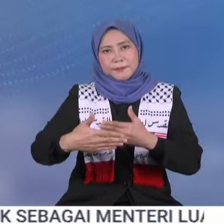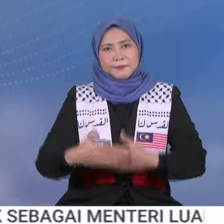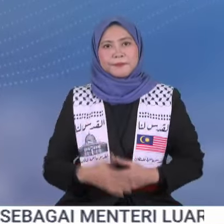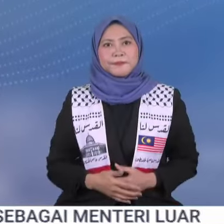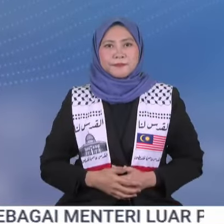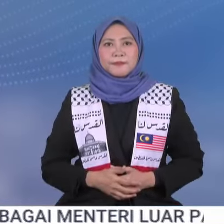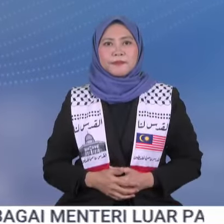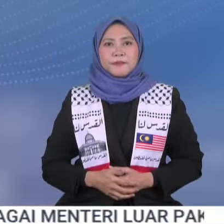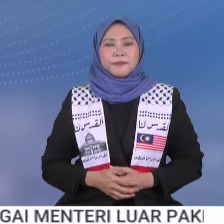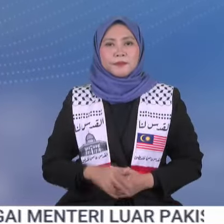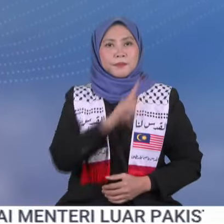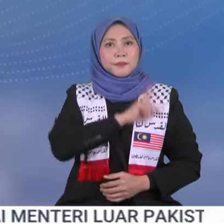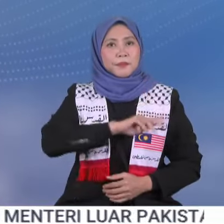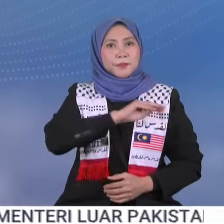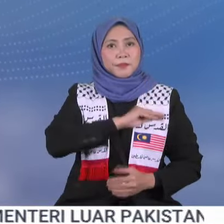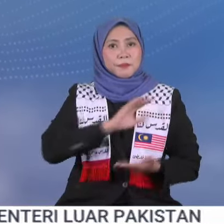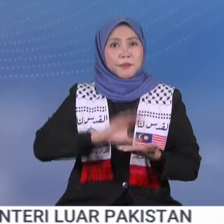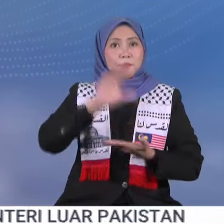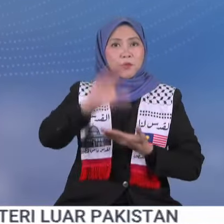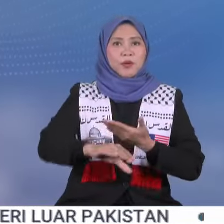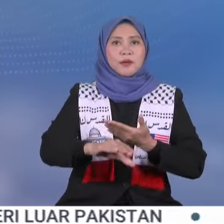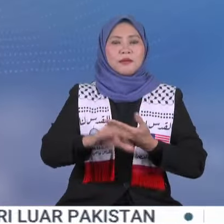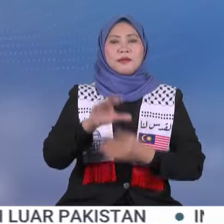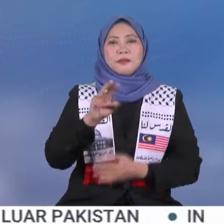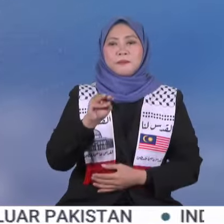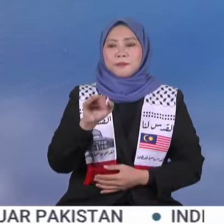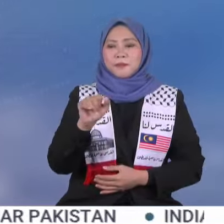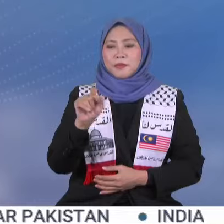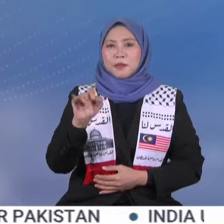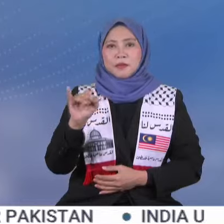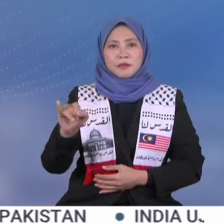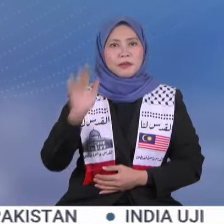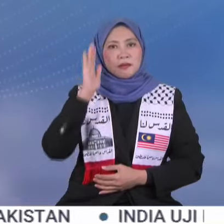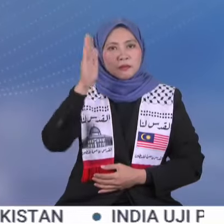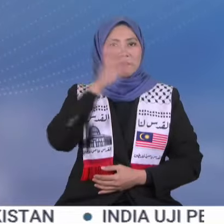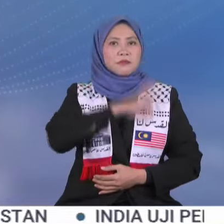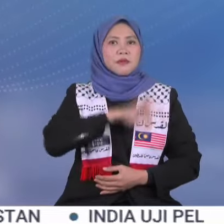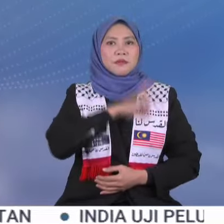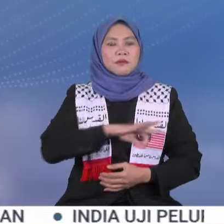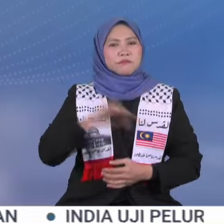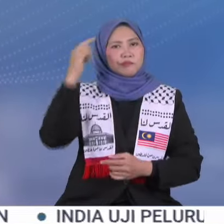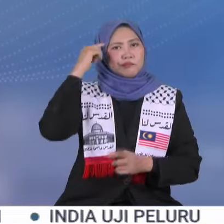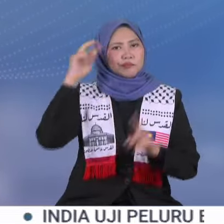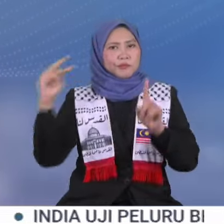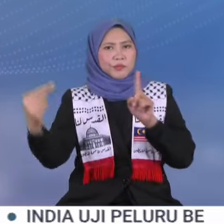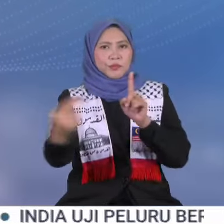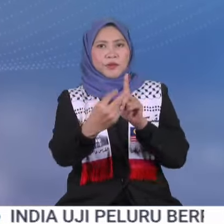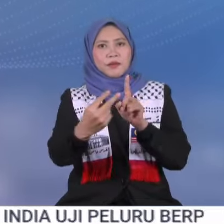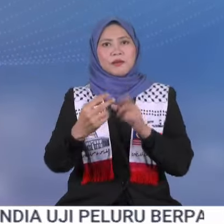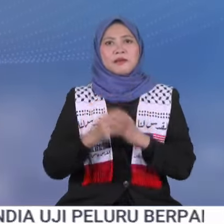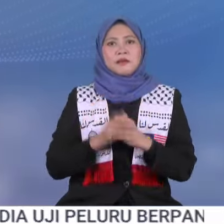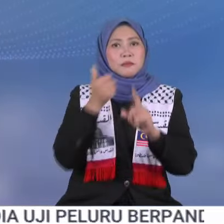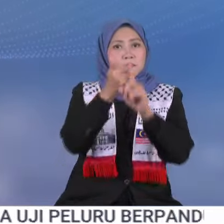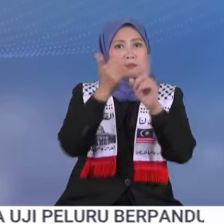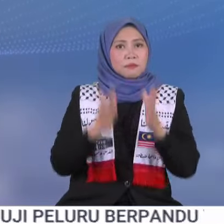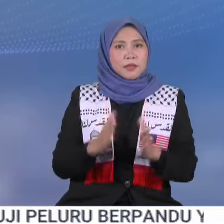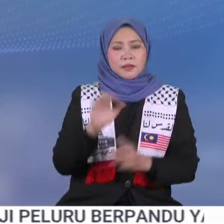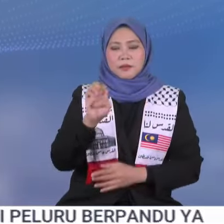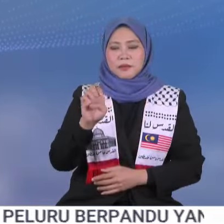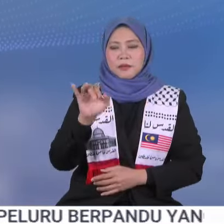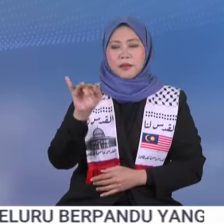berdekatan Kementerian pelaburan perdagangan dan industri Miti akan memanfaatkan pandangan daripada tinjauan impak ekonomi